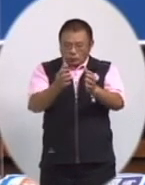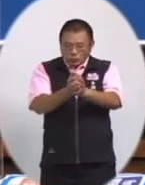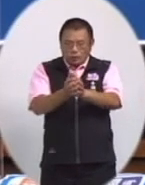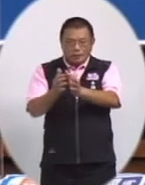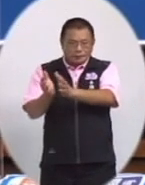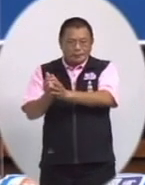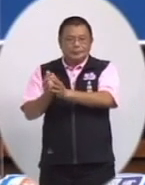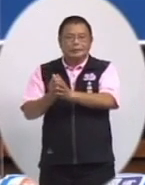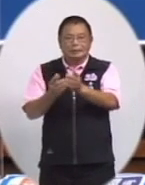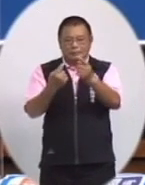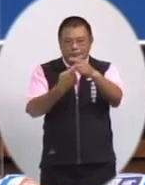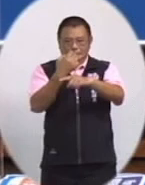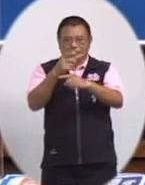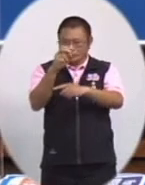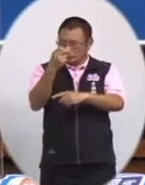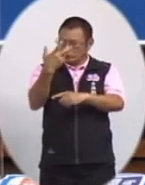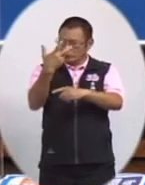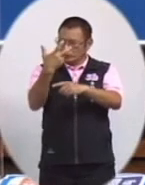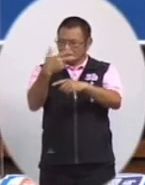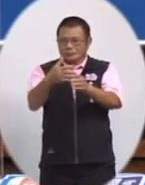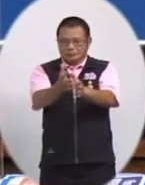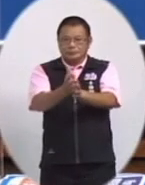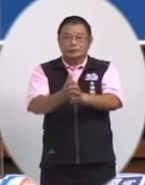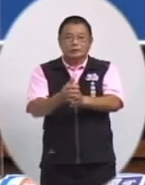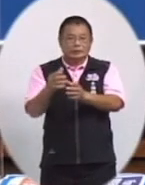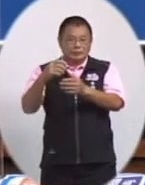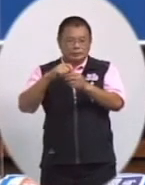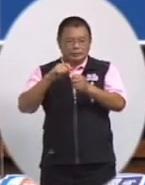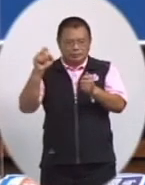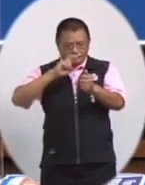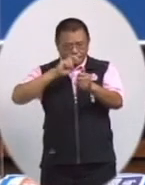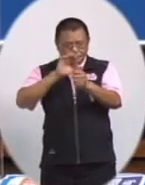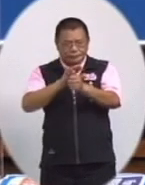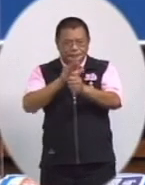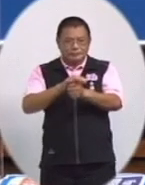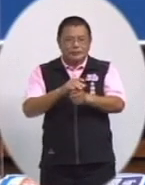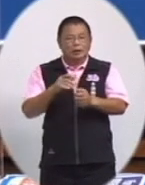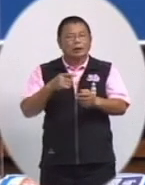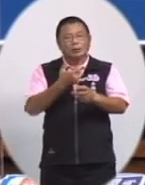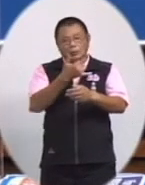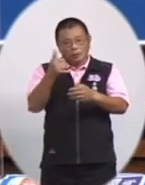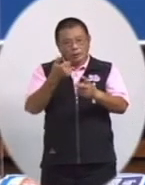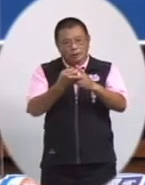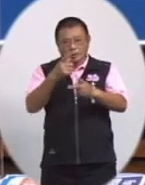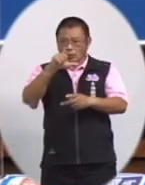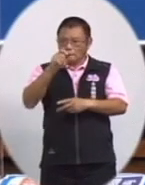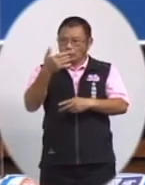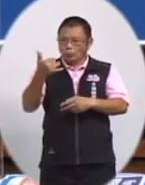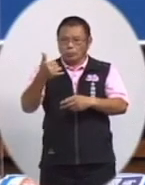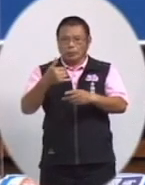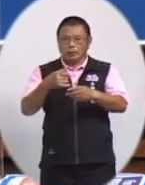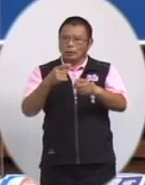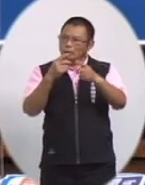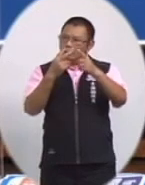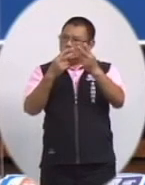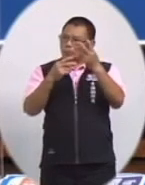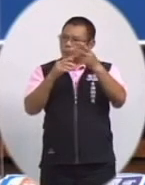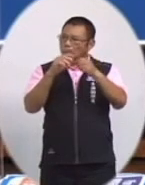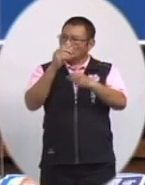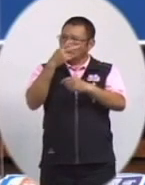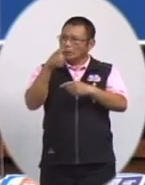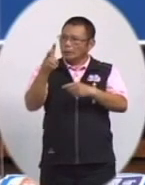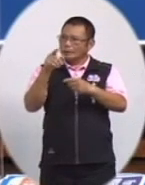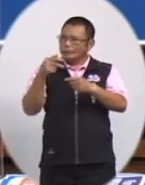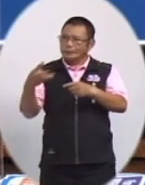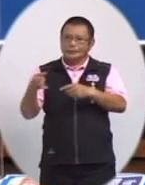了我们比率的 17%。 长照机构住民跟员工也有69人，大概占了 2.3%。 居